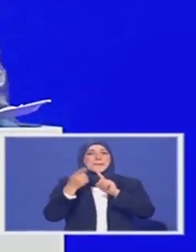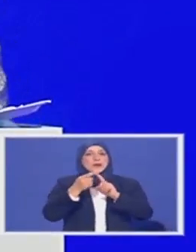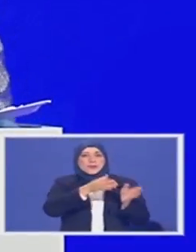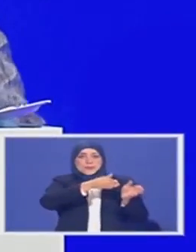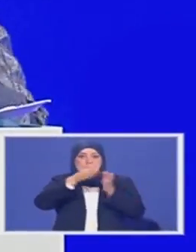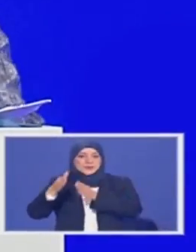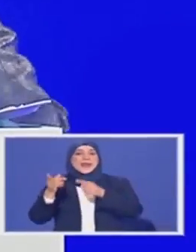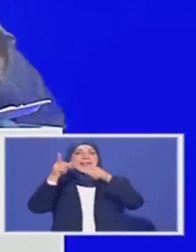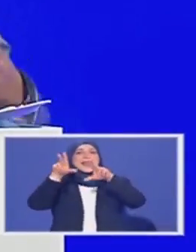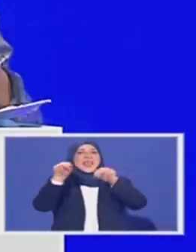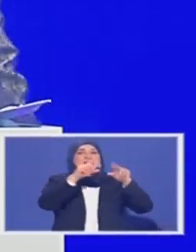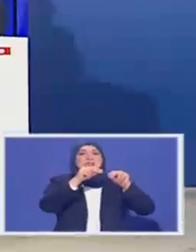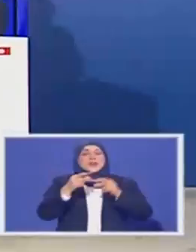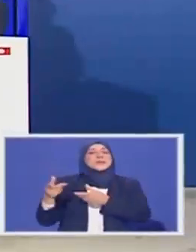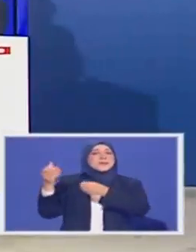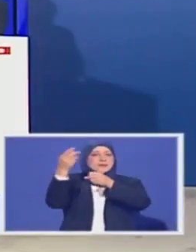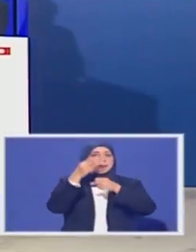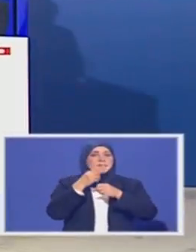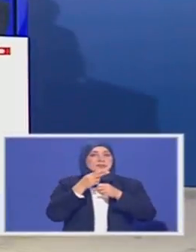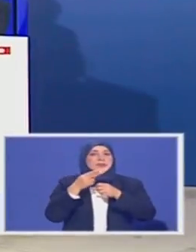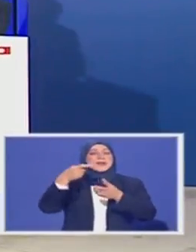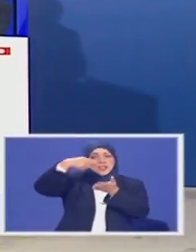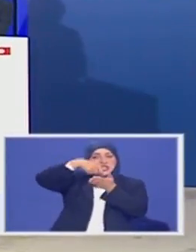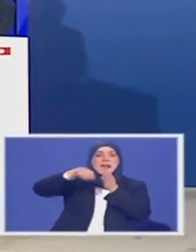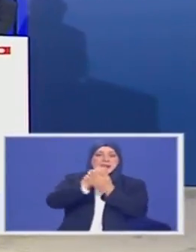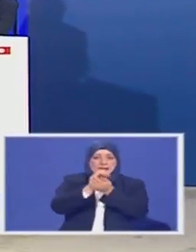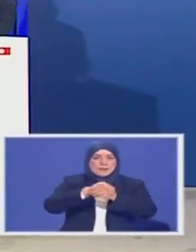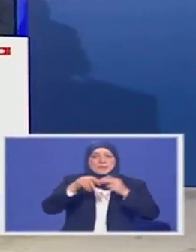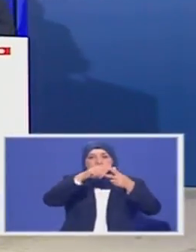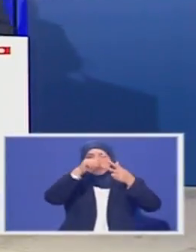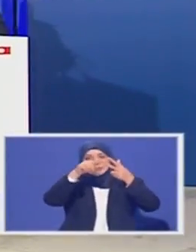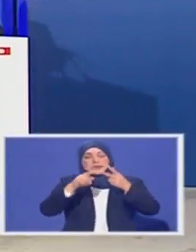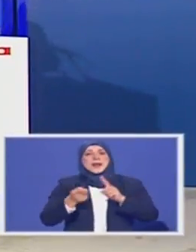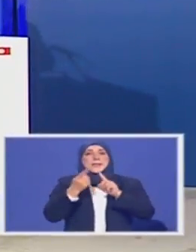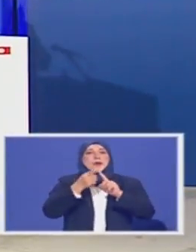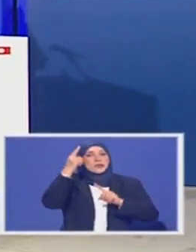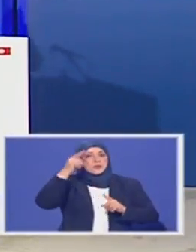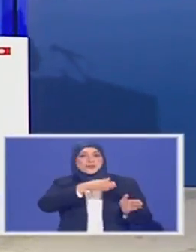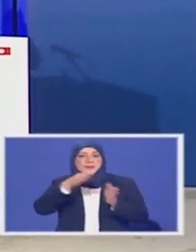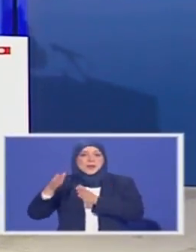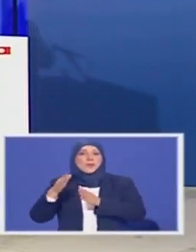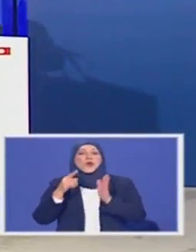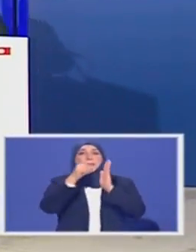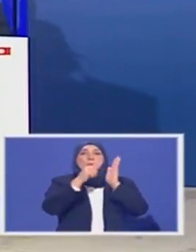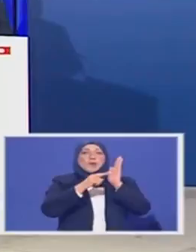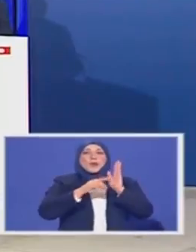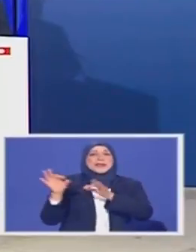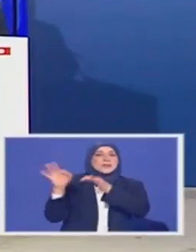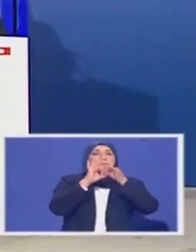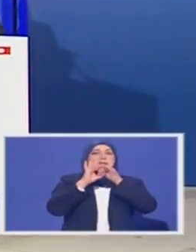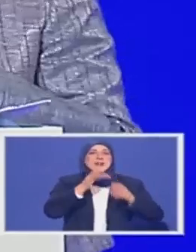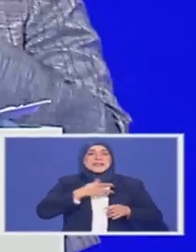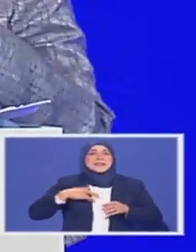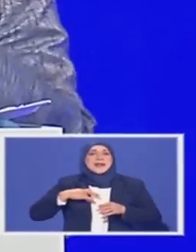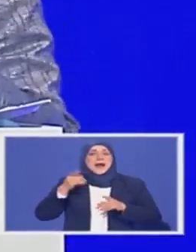إطار تعذر ذلك استعمال الجل هيدروالكوليك. بالنسبة لقواعد الصحة معناها ثم إجراءات